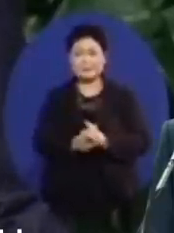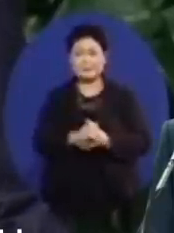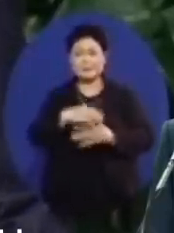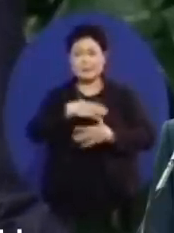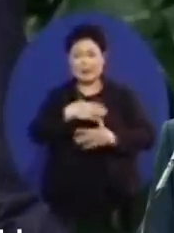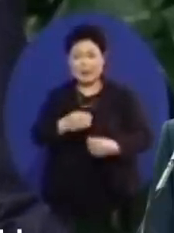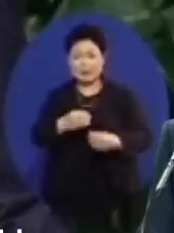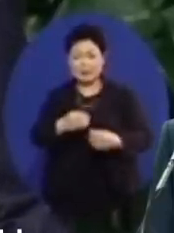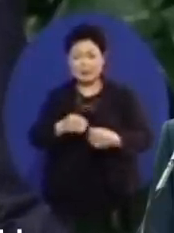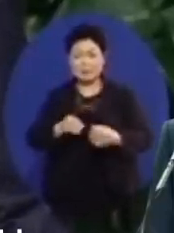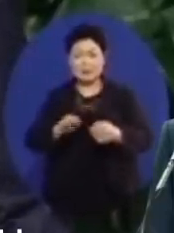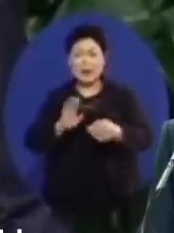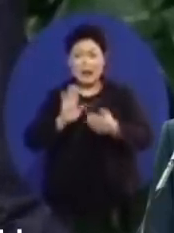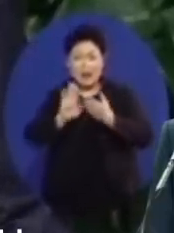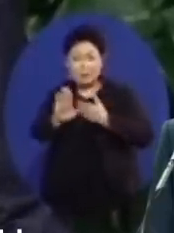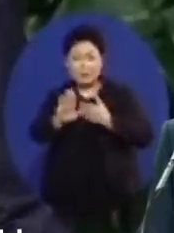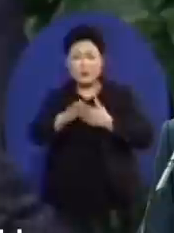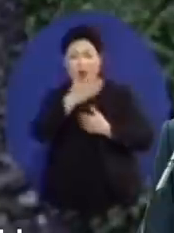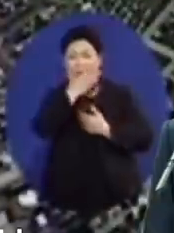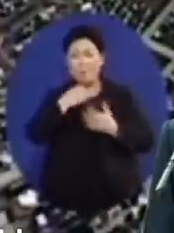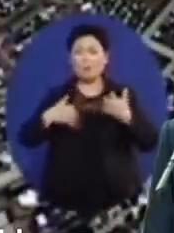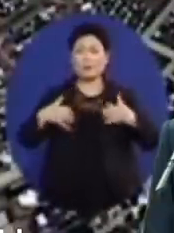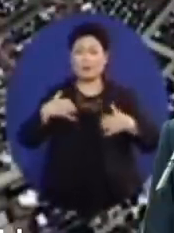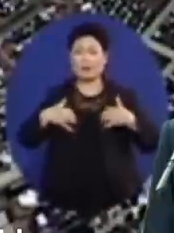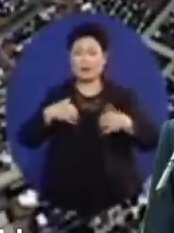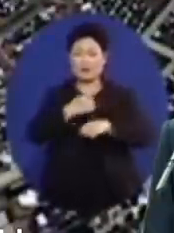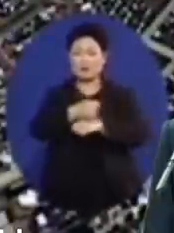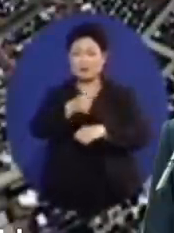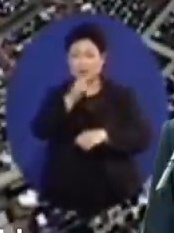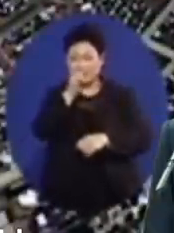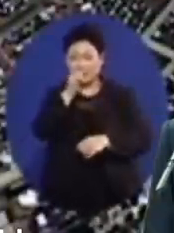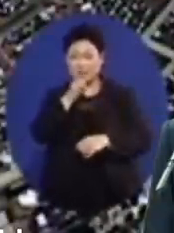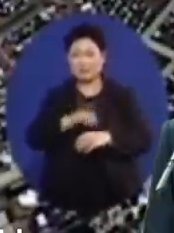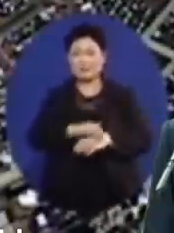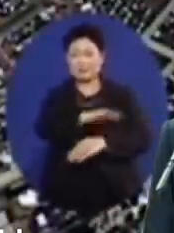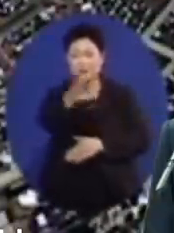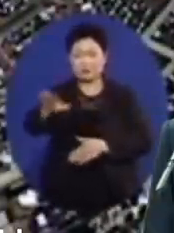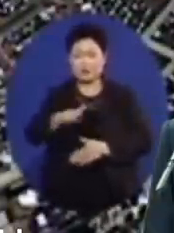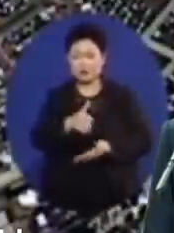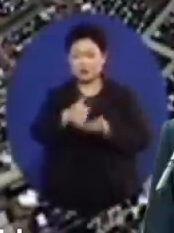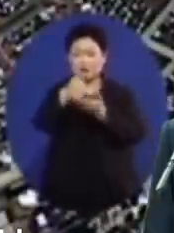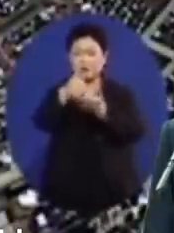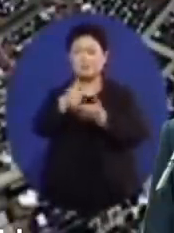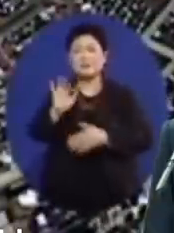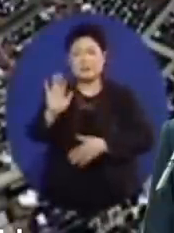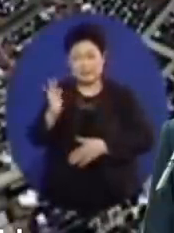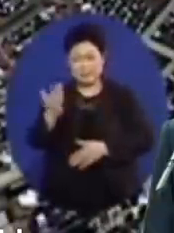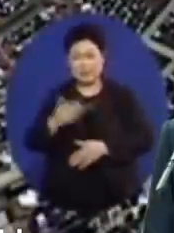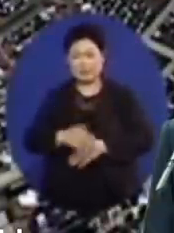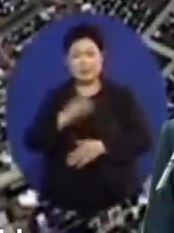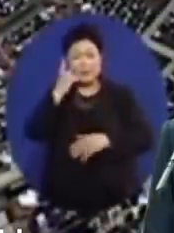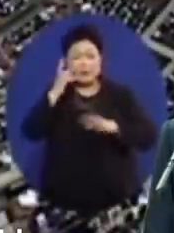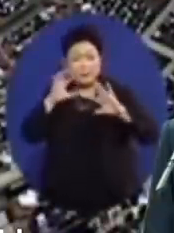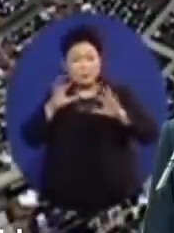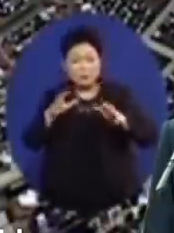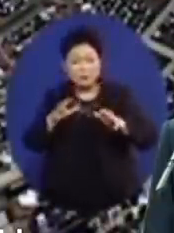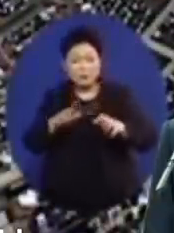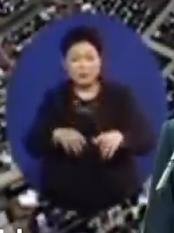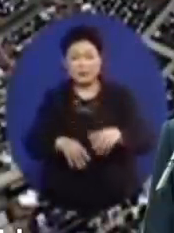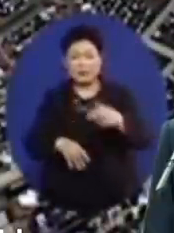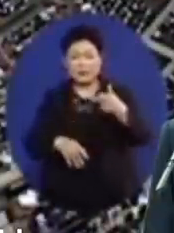안심 내세 복락을 할 수 있도록 해주신 것이 우리 주님이신 것입니다. 미국의